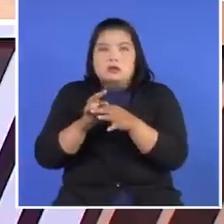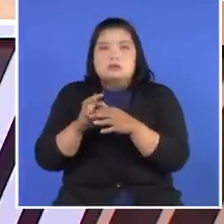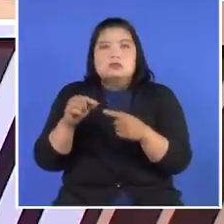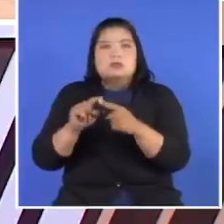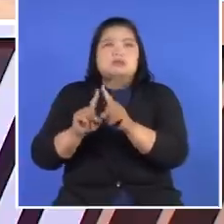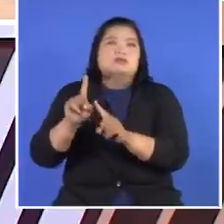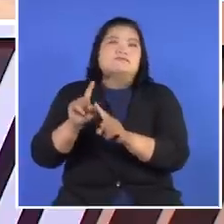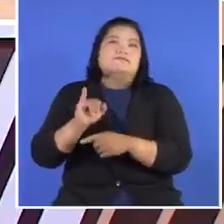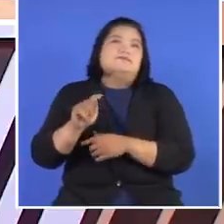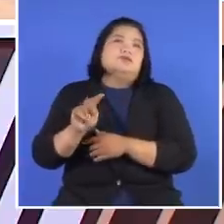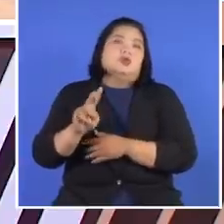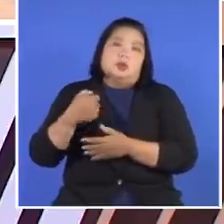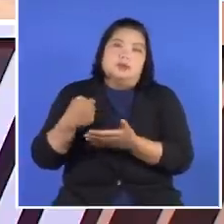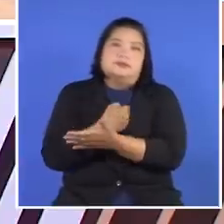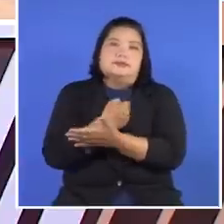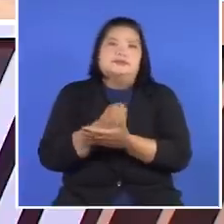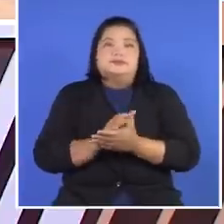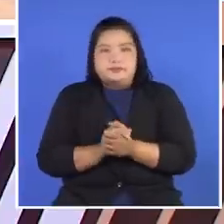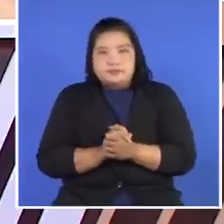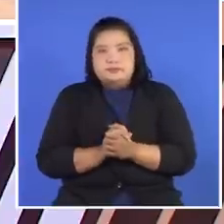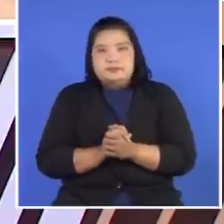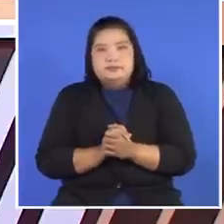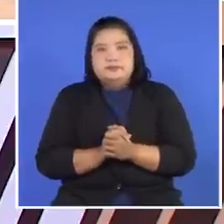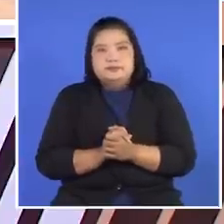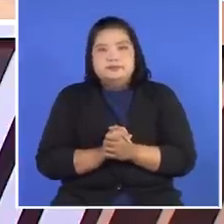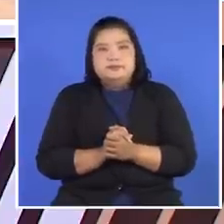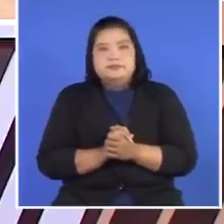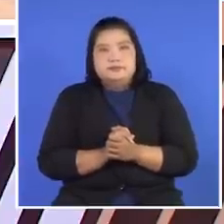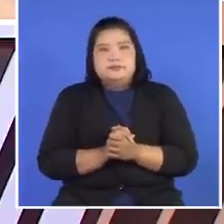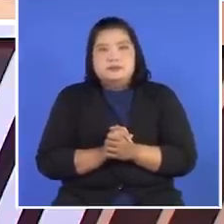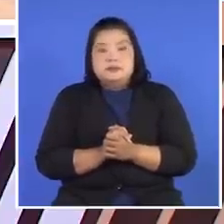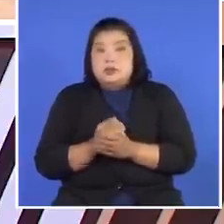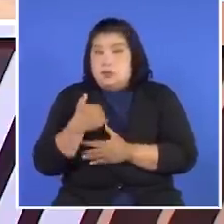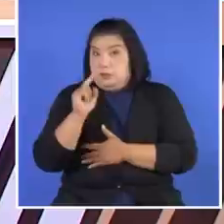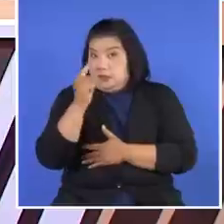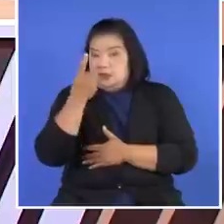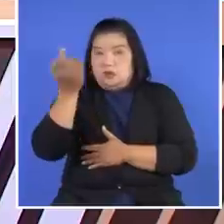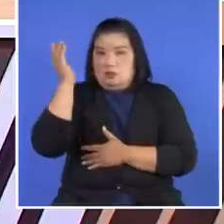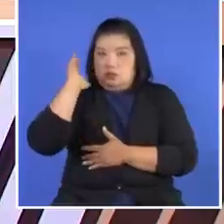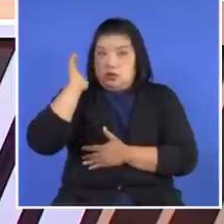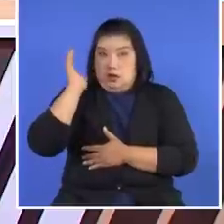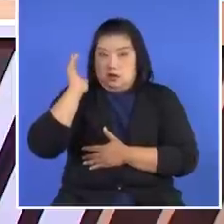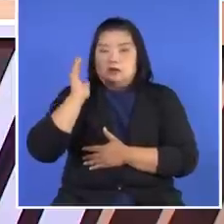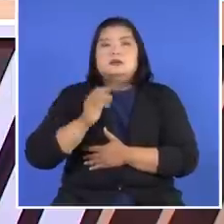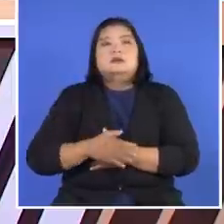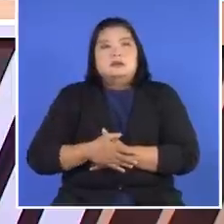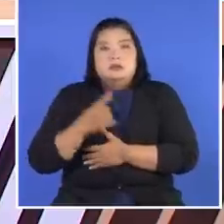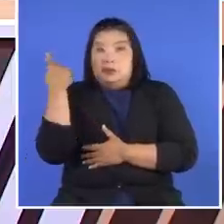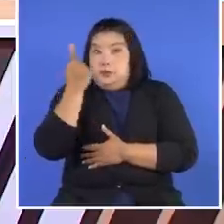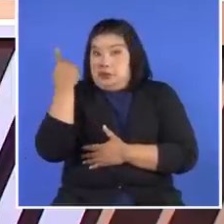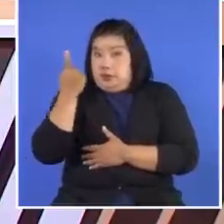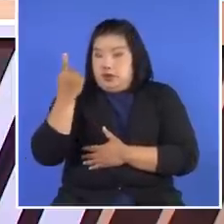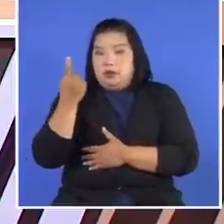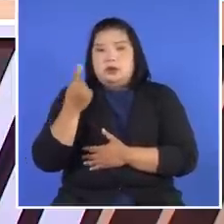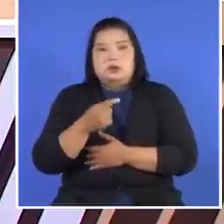มาดูที่จังหวัดระยองหน่อยนะครับหนุ่มคนหนึ่งนะครับไปเที่ยวอาบอบนวดไปกับเพื่อน3คนไป4คนนะ ชอบให้คนอื่นอา